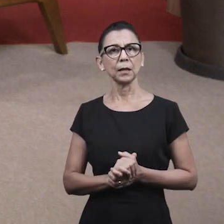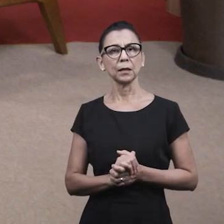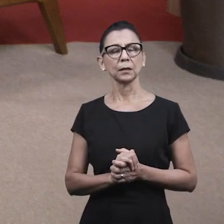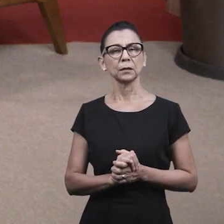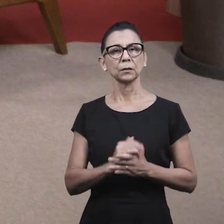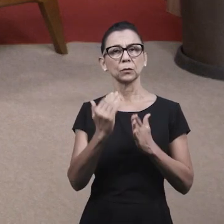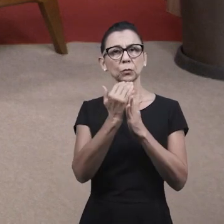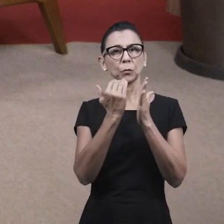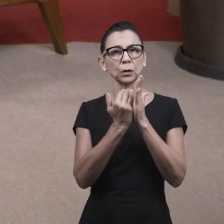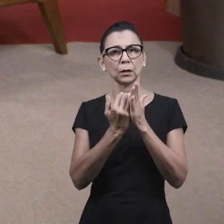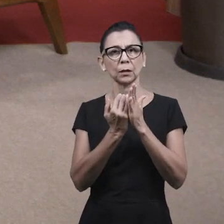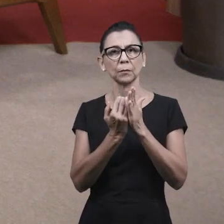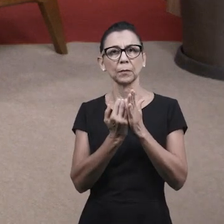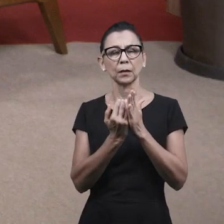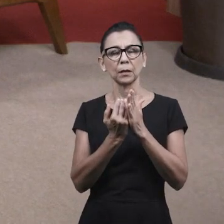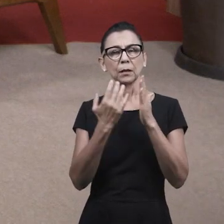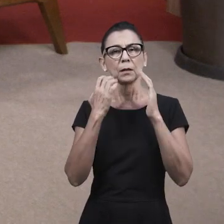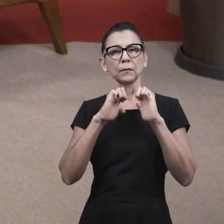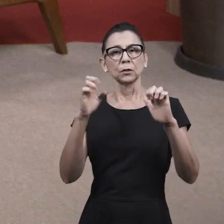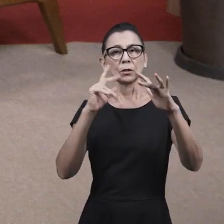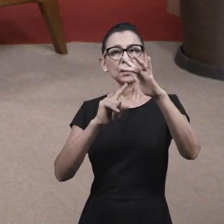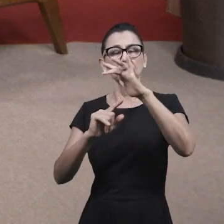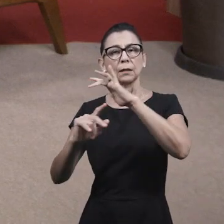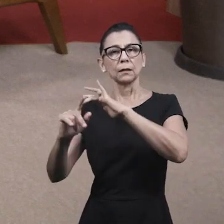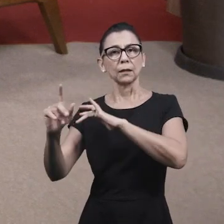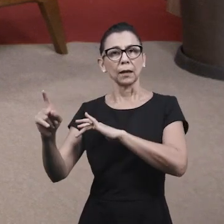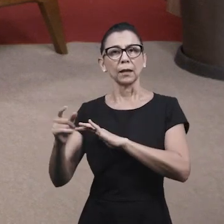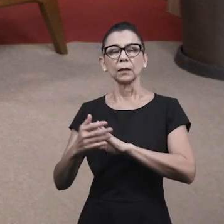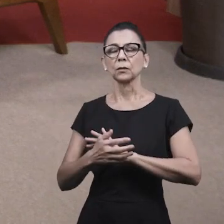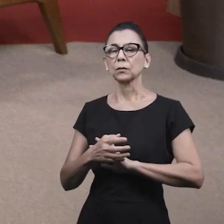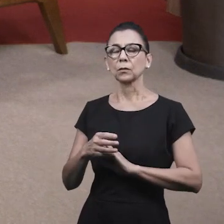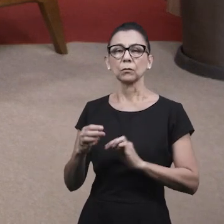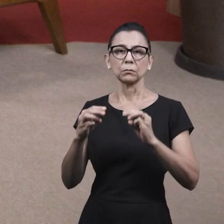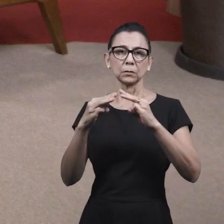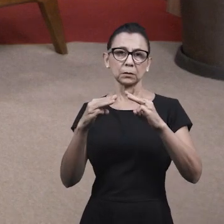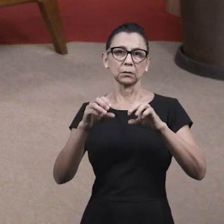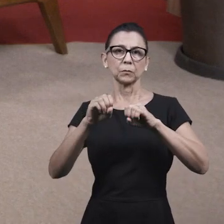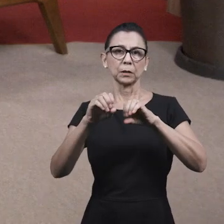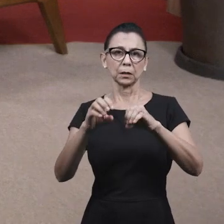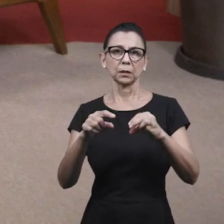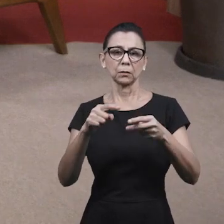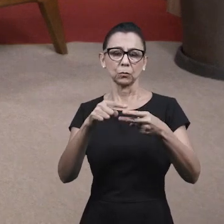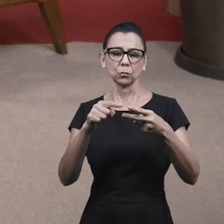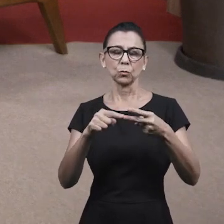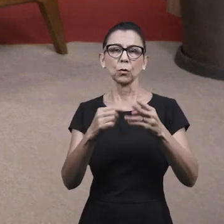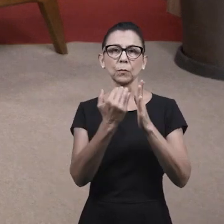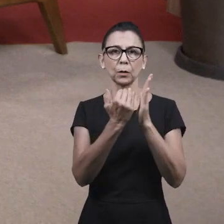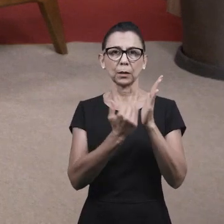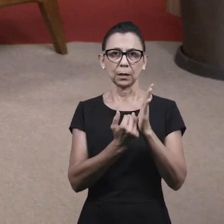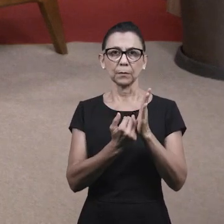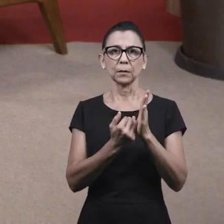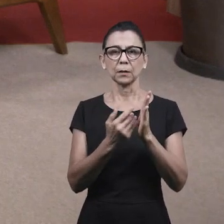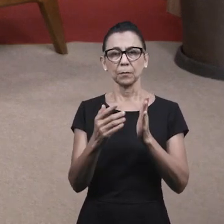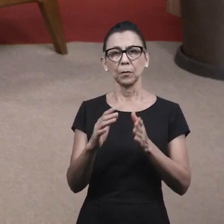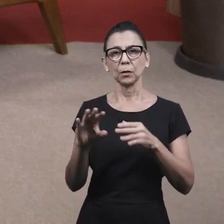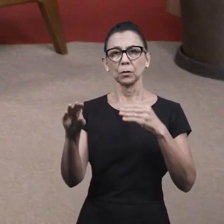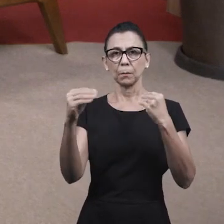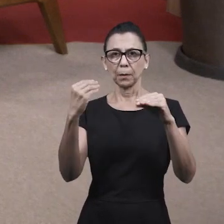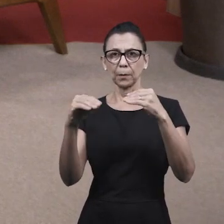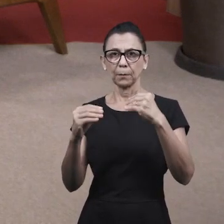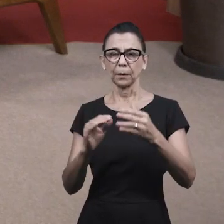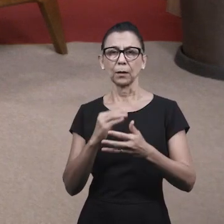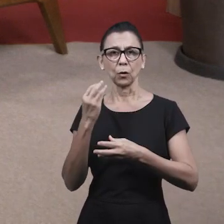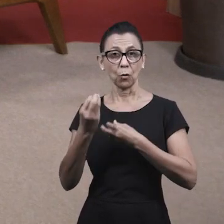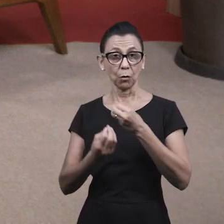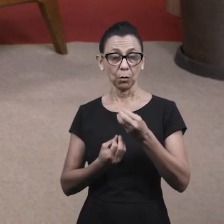l'évangile éternel et de voler le son du Manaïm en envoyant un message à nous. Vous voyez à l'écran un QR code. Vous pouvez